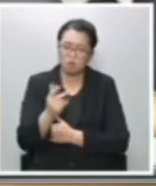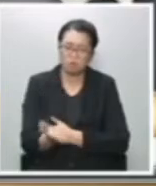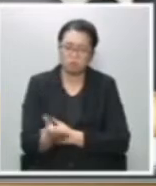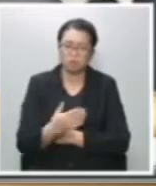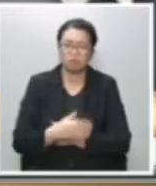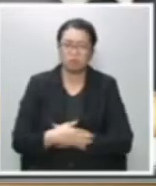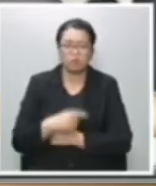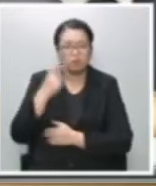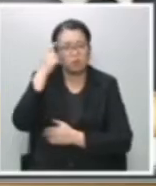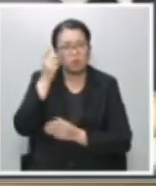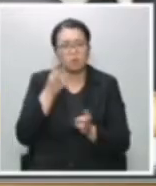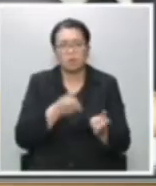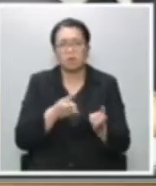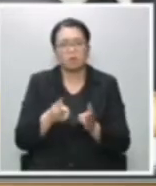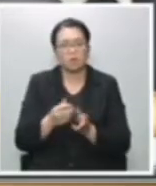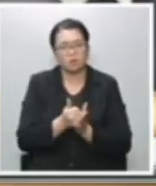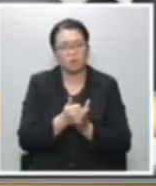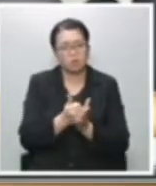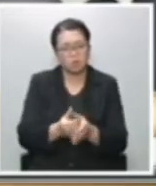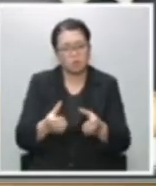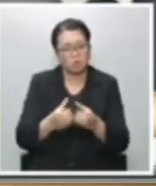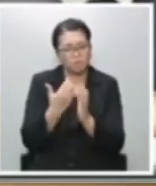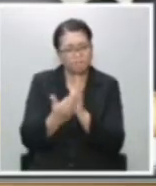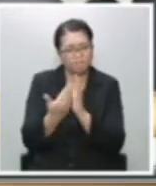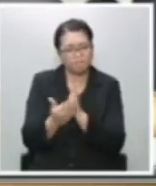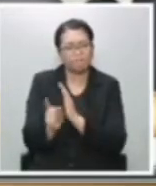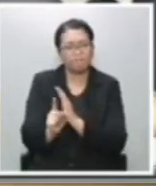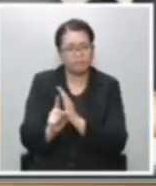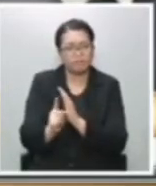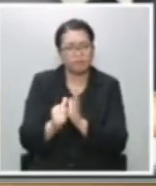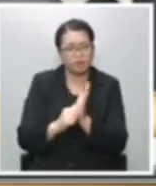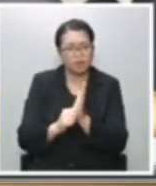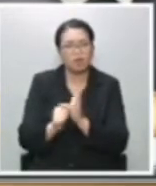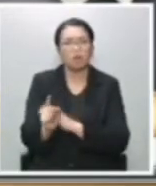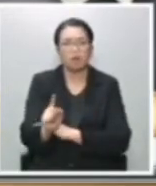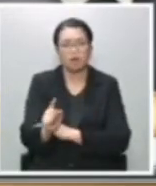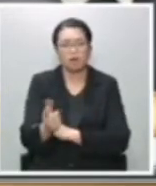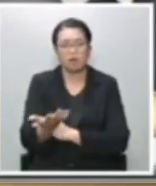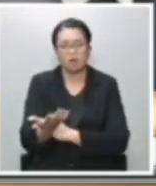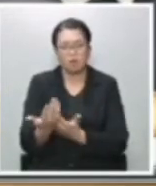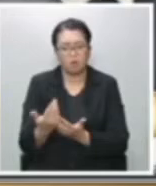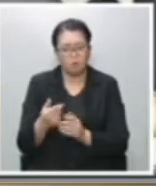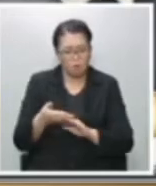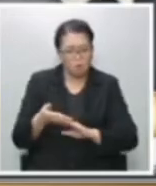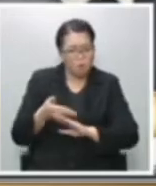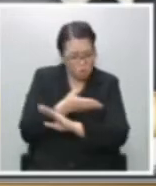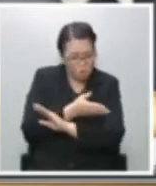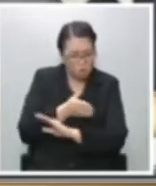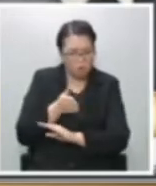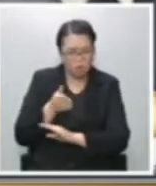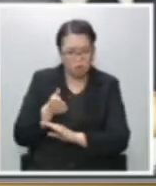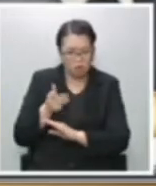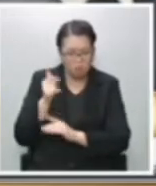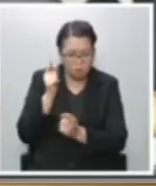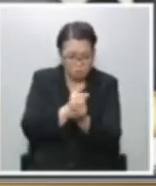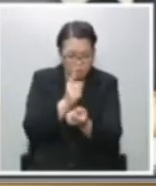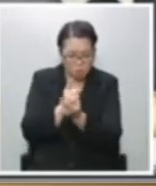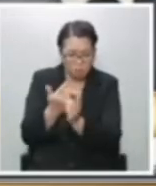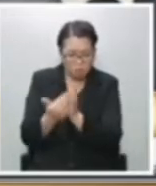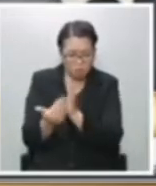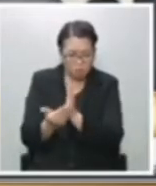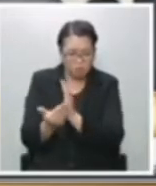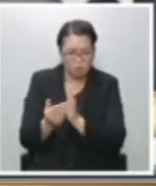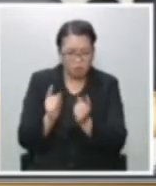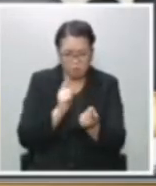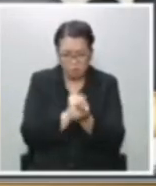เนี่ยจะเข้าไปช่วยเหลือนะครับแก้ไขปัญหาล่วงหน้าอย่างไรมีมาตรการยังไงนะครับในการที่